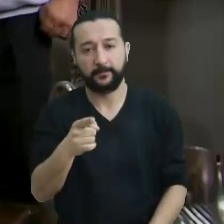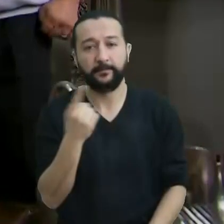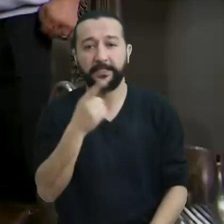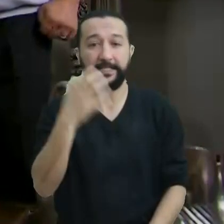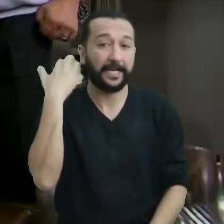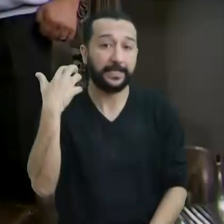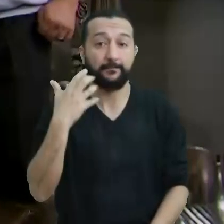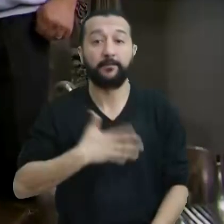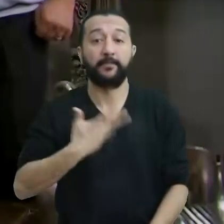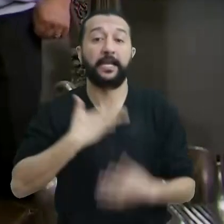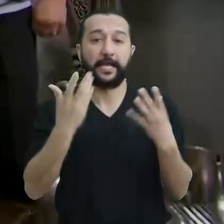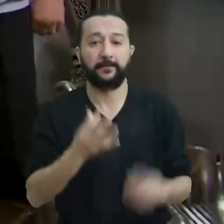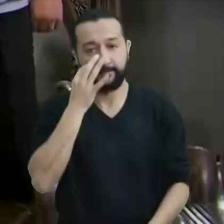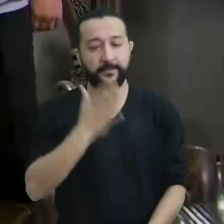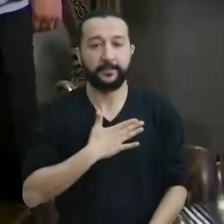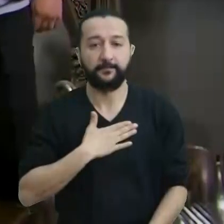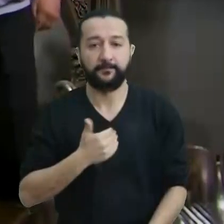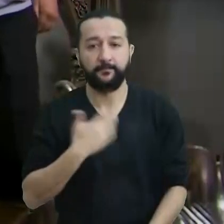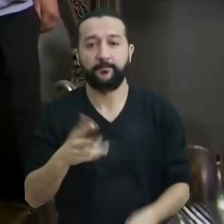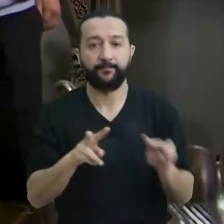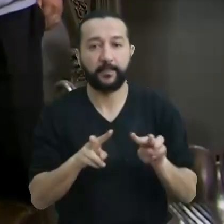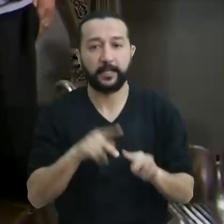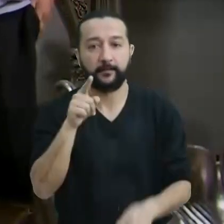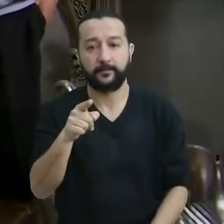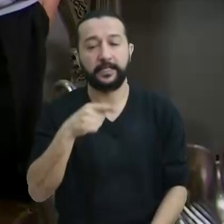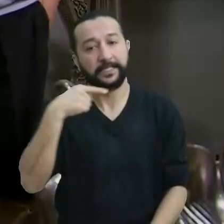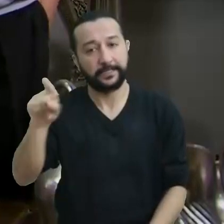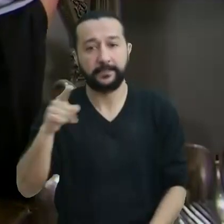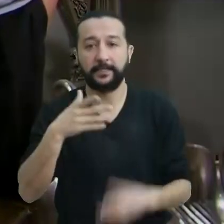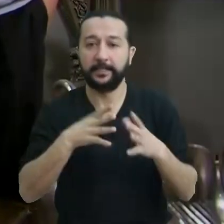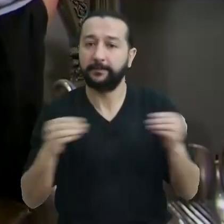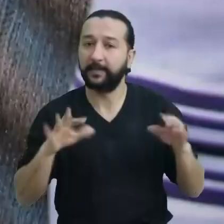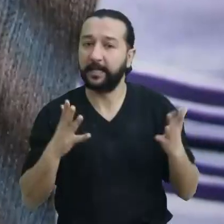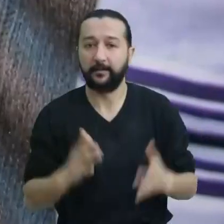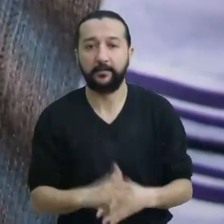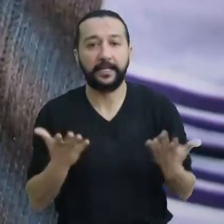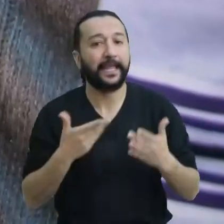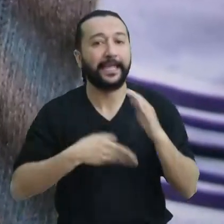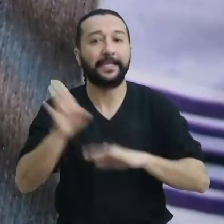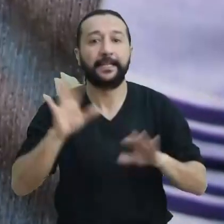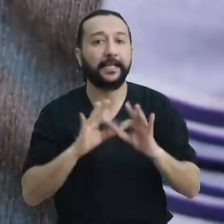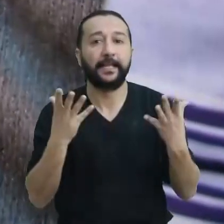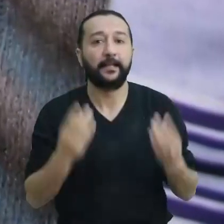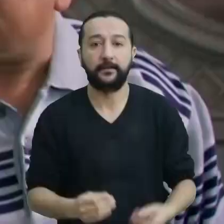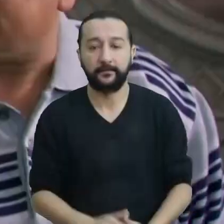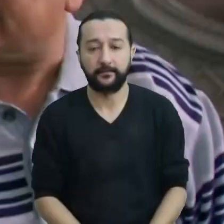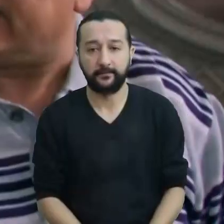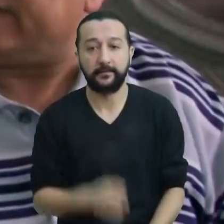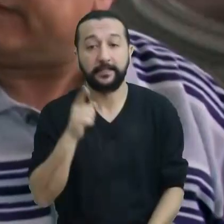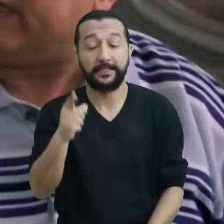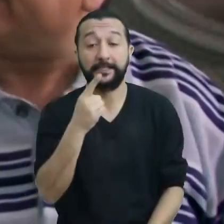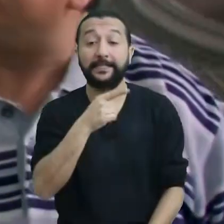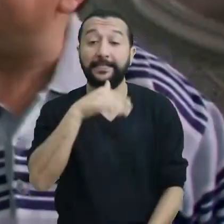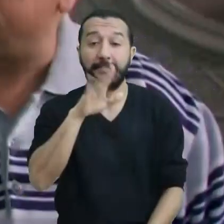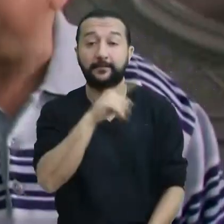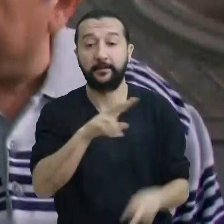şeyi kaşınmayı merak ettim canım. Meryem gitti herhalde. Ne gitti herhalde ha? Şey gitti